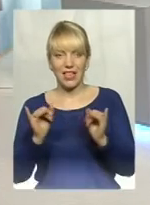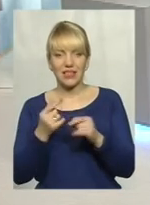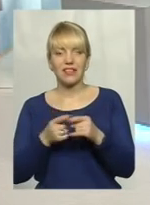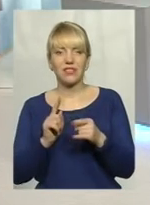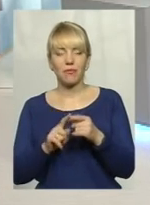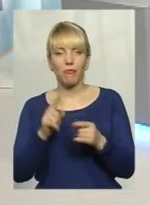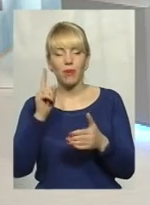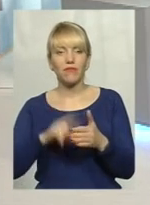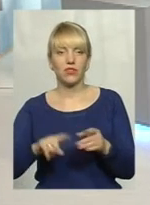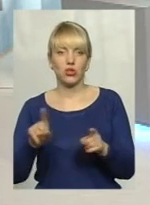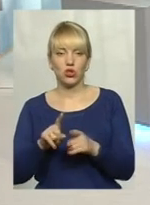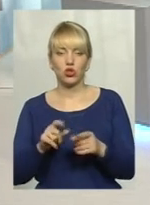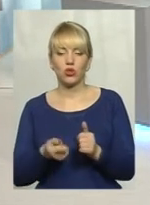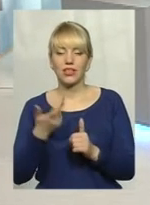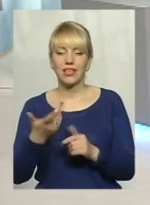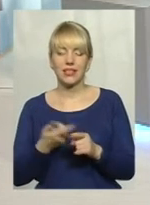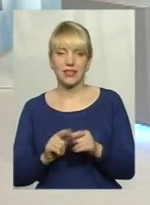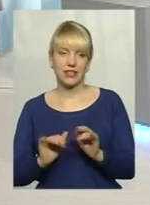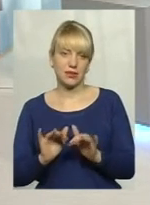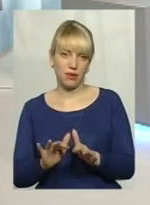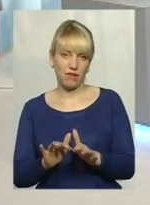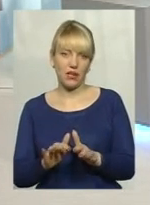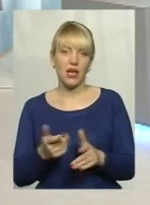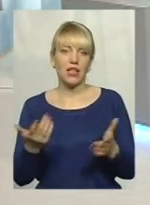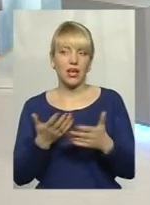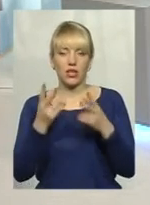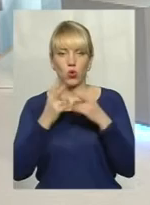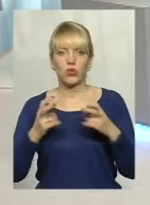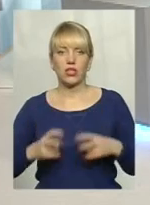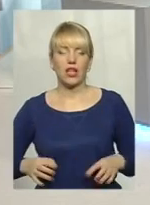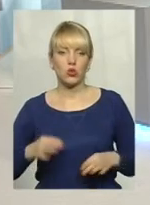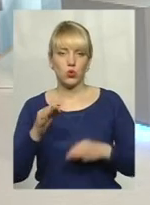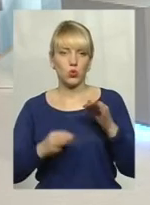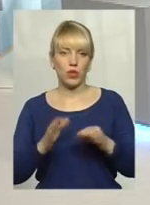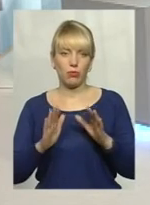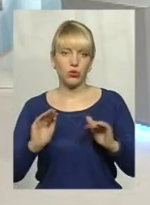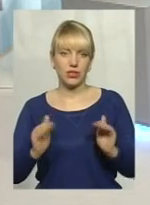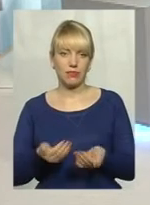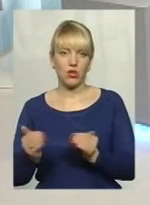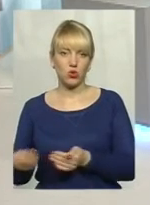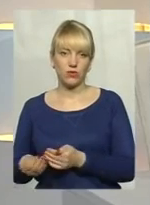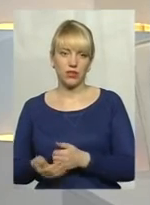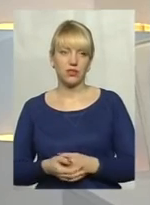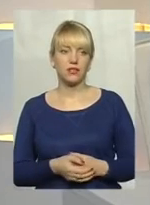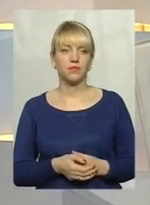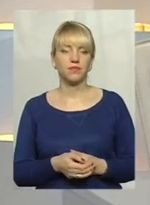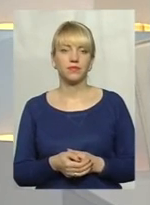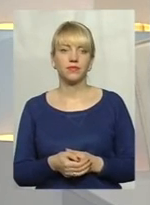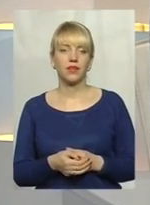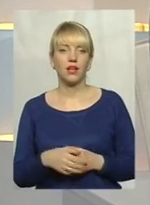що кількість оцих справ, які розглядаються судами, буде зменшуватись.